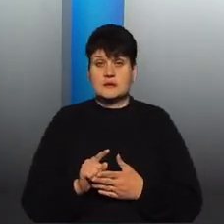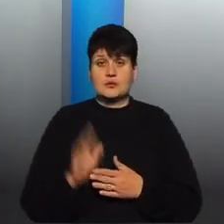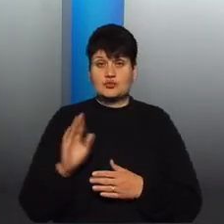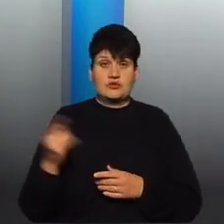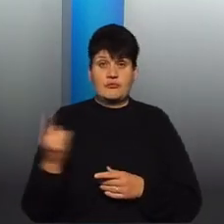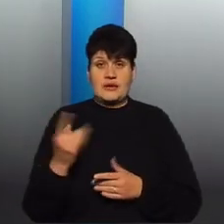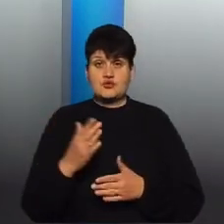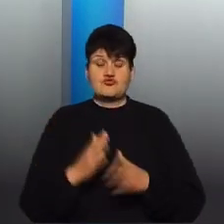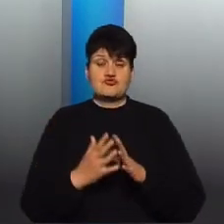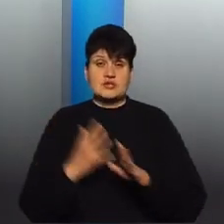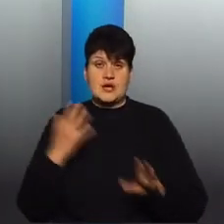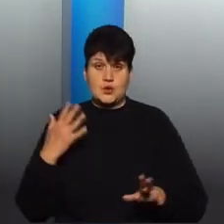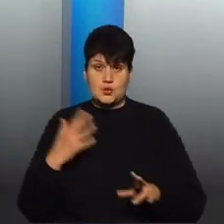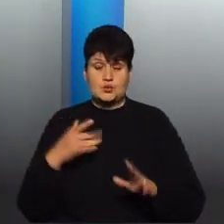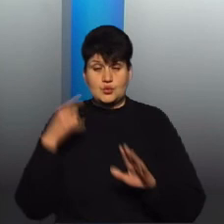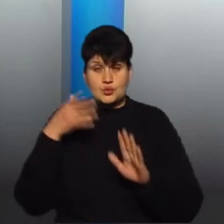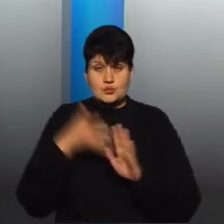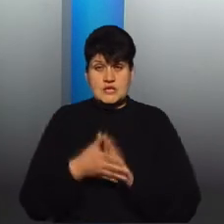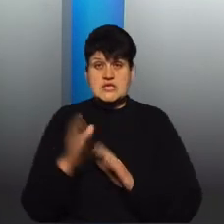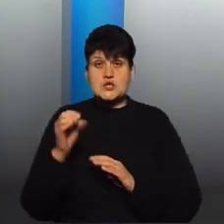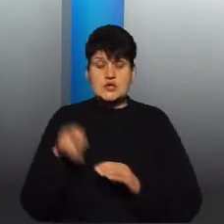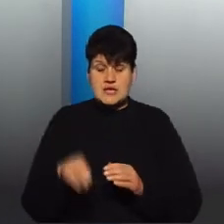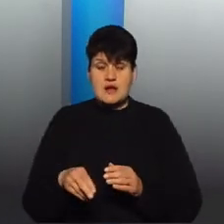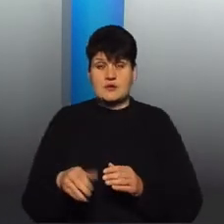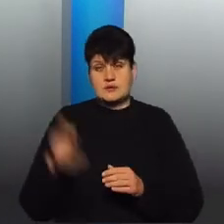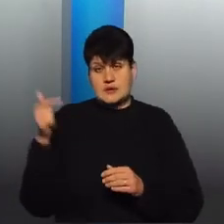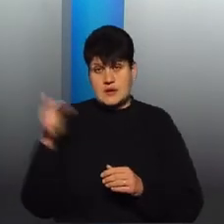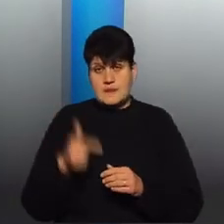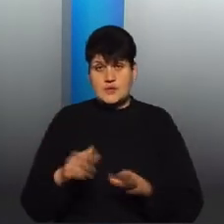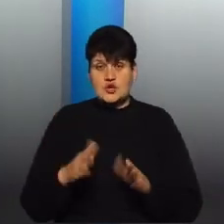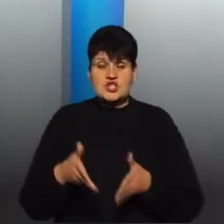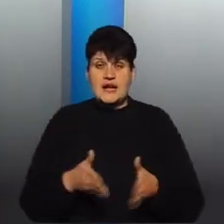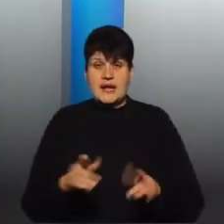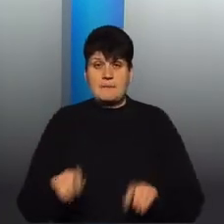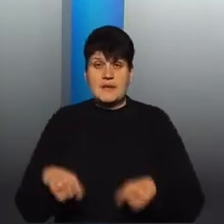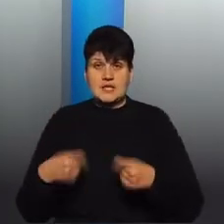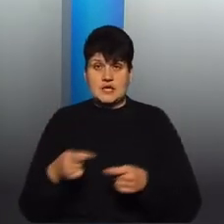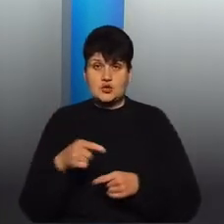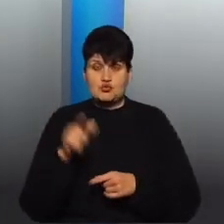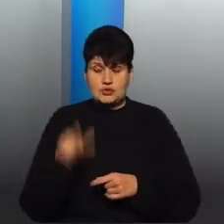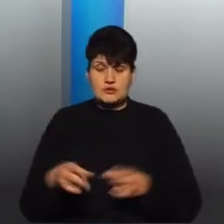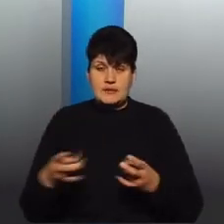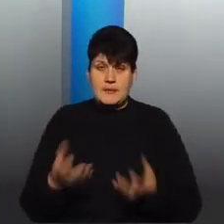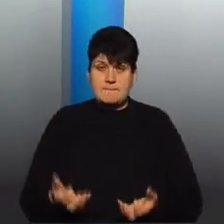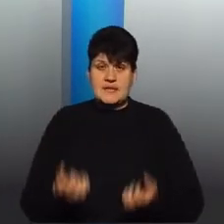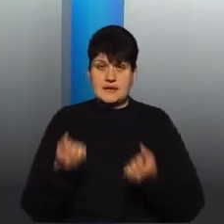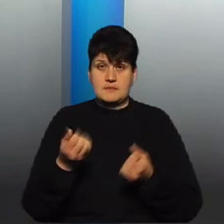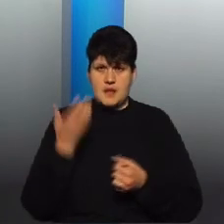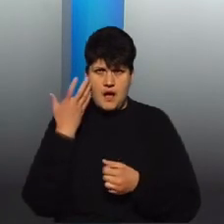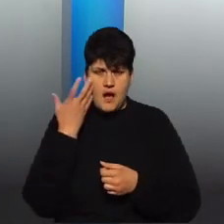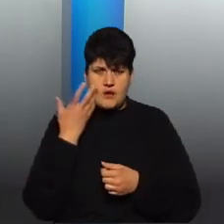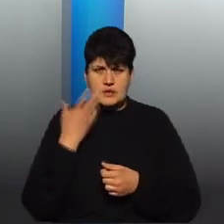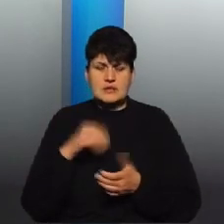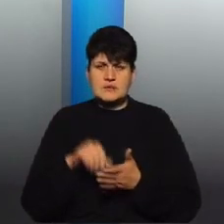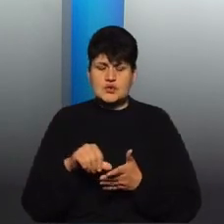усвідомлені і соціально освічені бути про шляхи передачі. Цю людину, навпаки, треба підтримати. А коли її присутня в нас